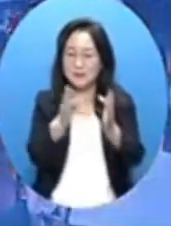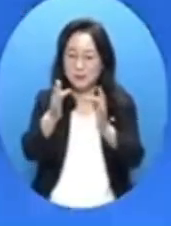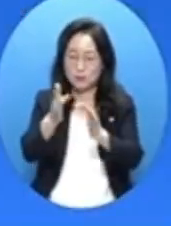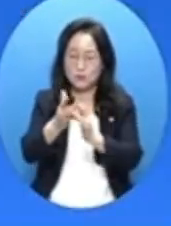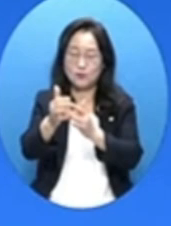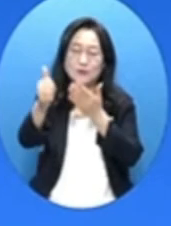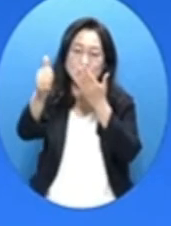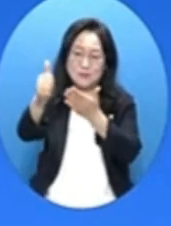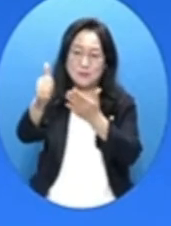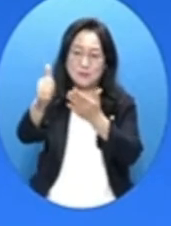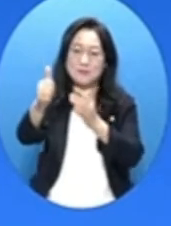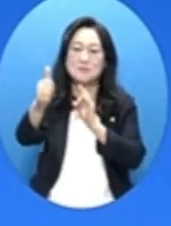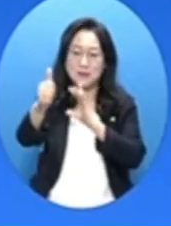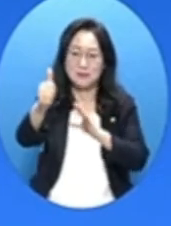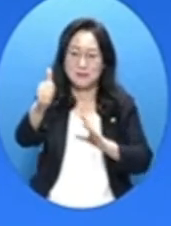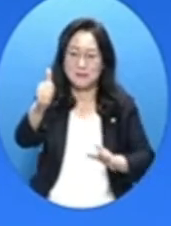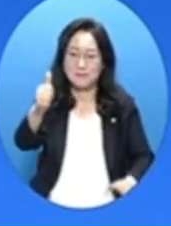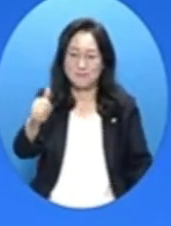예수님께로만 얻을 수 있습니다.